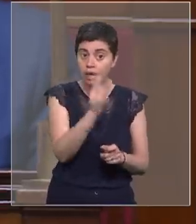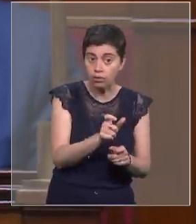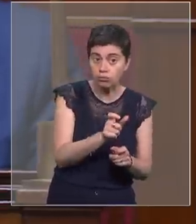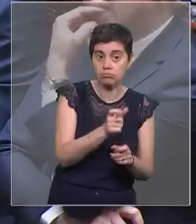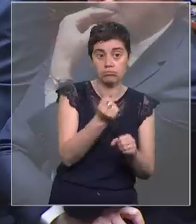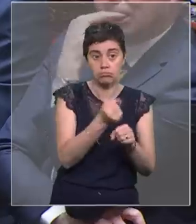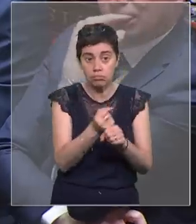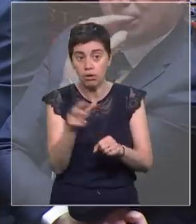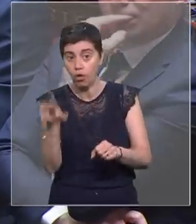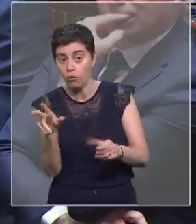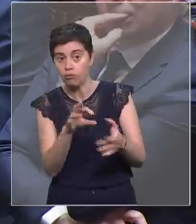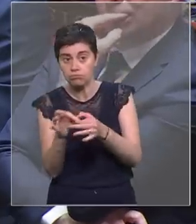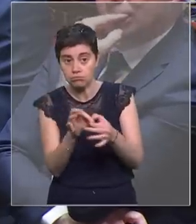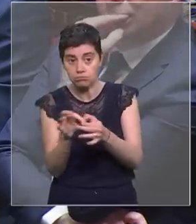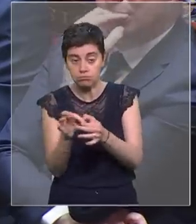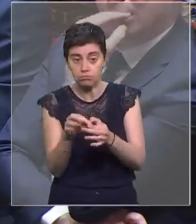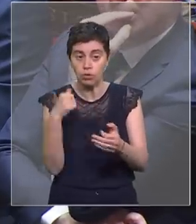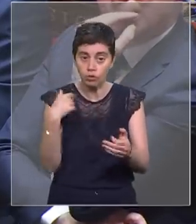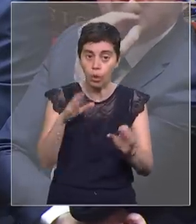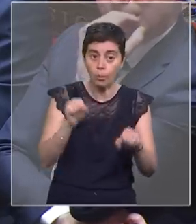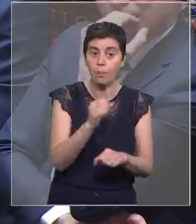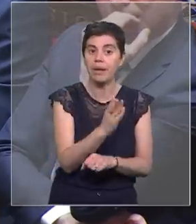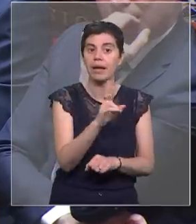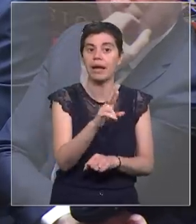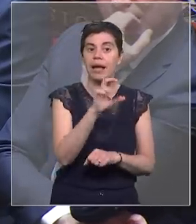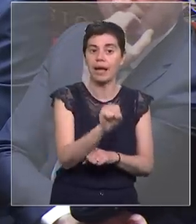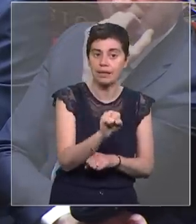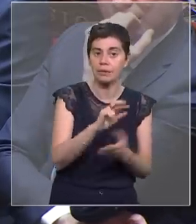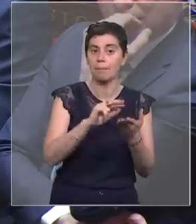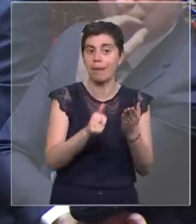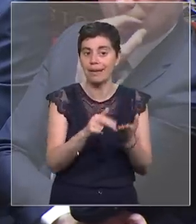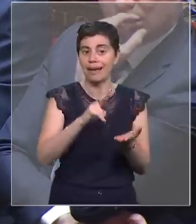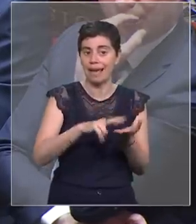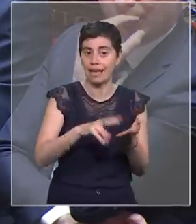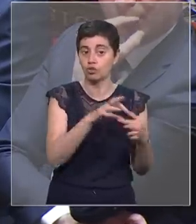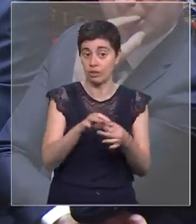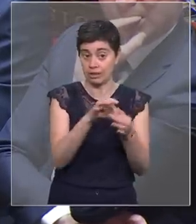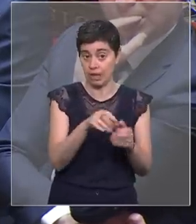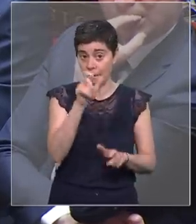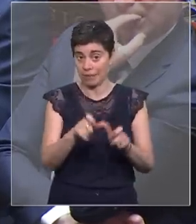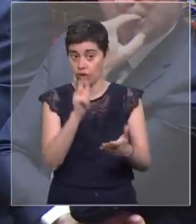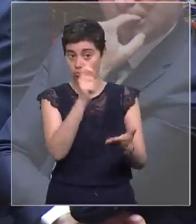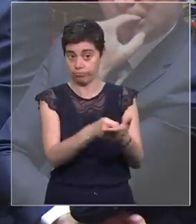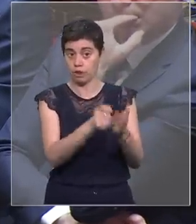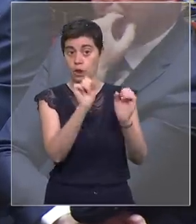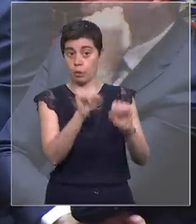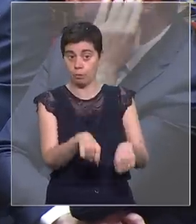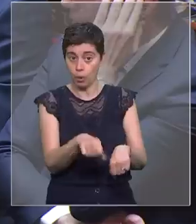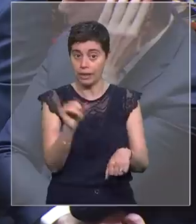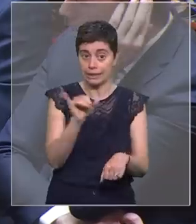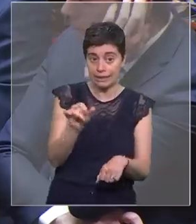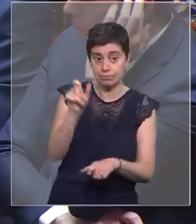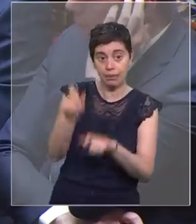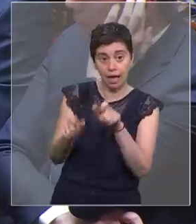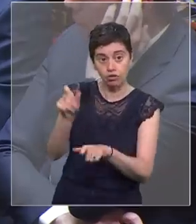le logement. Oui, nous faisons un pari, celui du BRS, le bail réel solidaire, qui permettra l'accession à la propriété des classes moyennes et